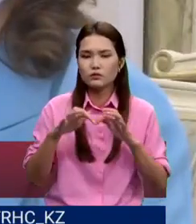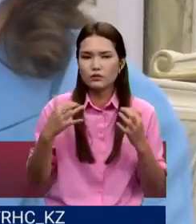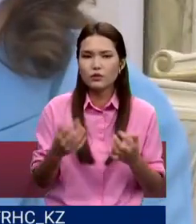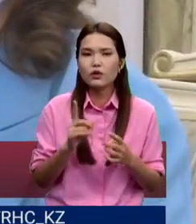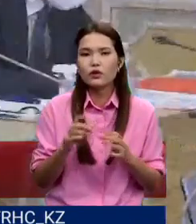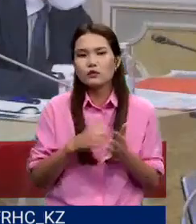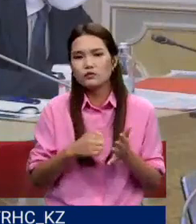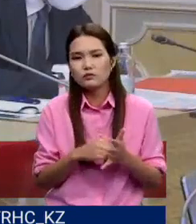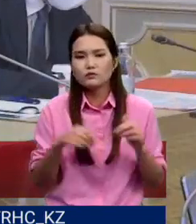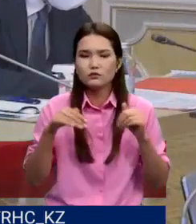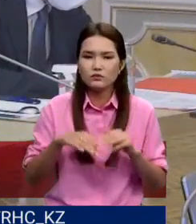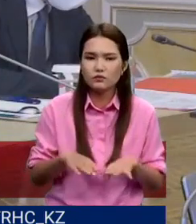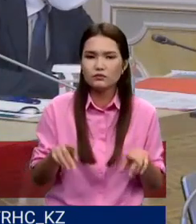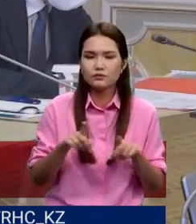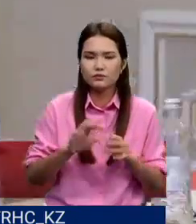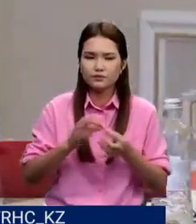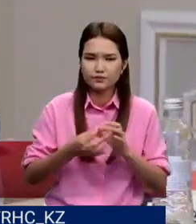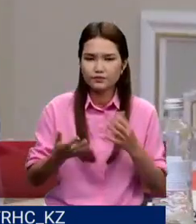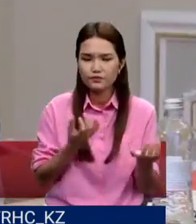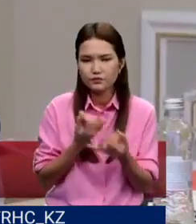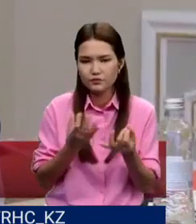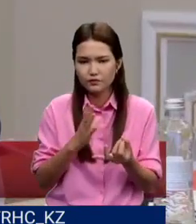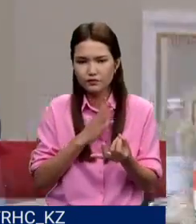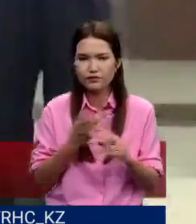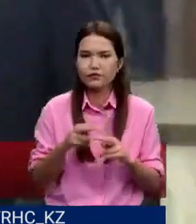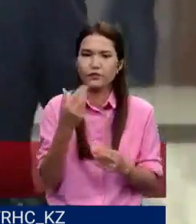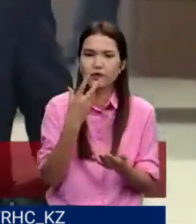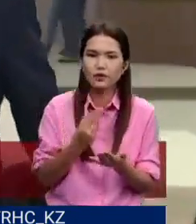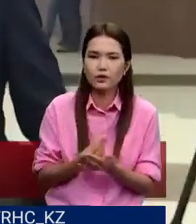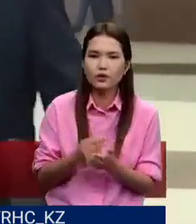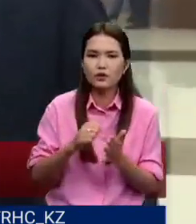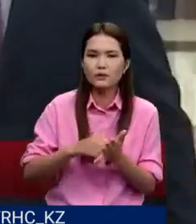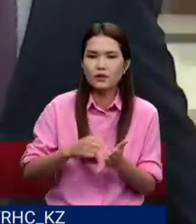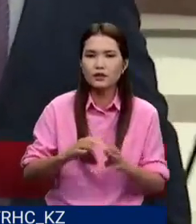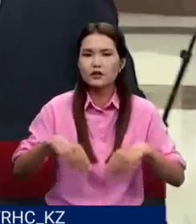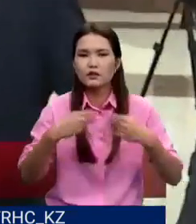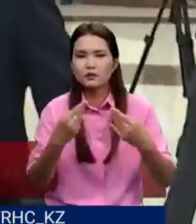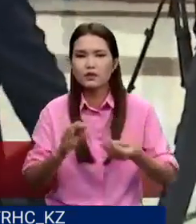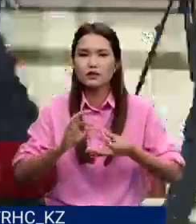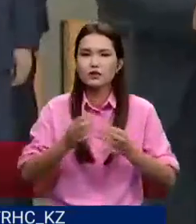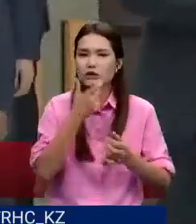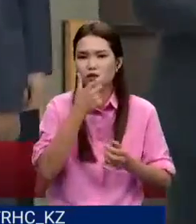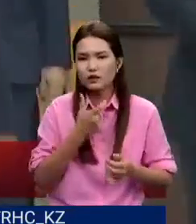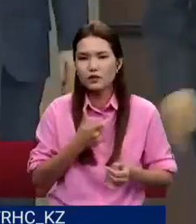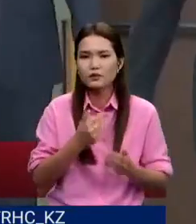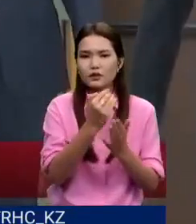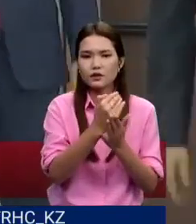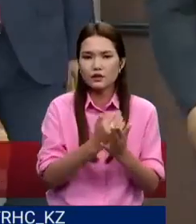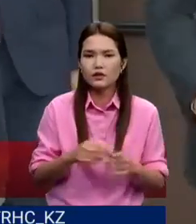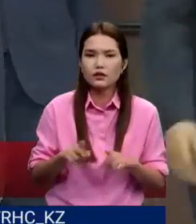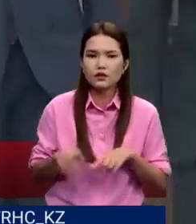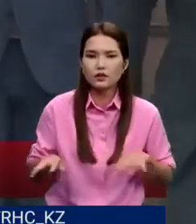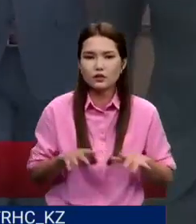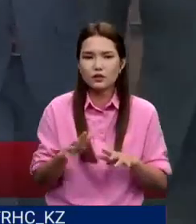басқан министрлер басына бұлт үйірді. Әсіресе ескі әдіс тәсілмен қымбатшылыққа жол берген Бақыт Сұлтанов пен Ербол